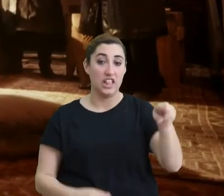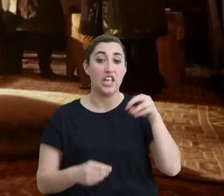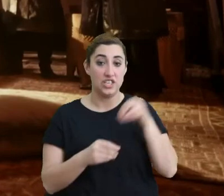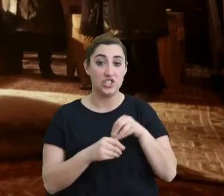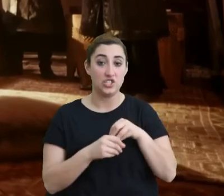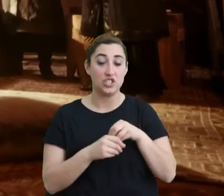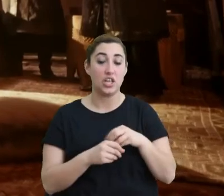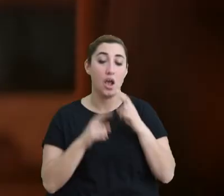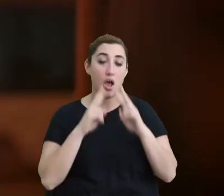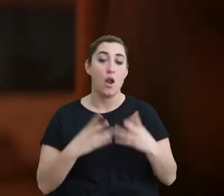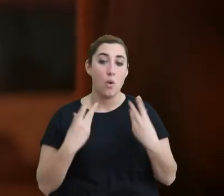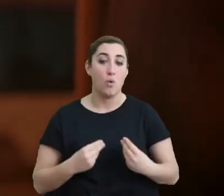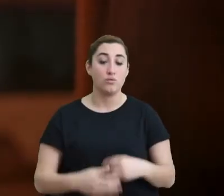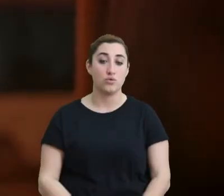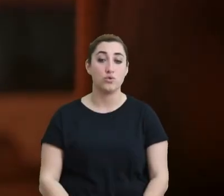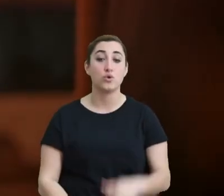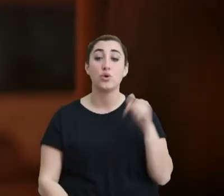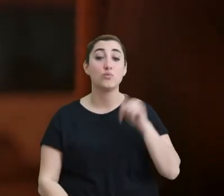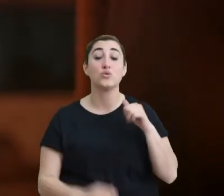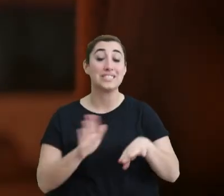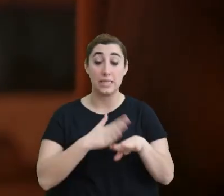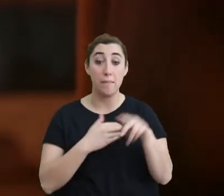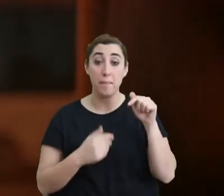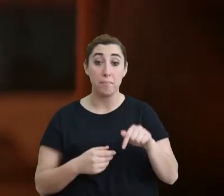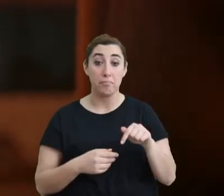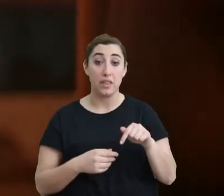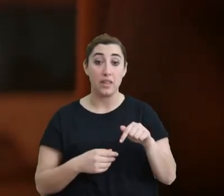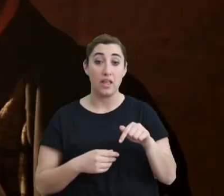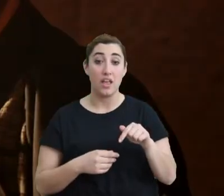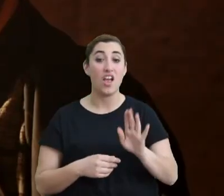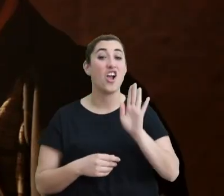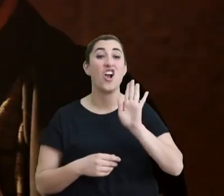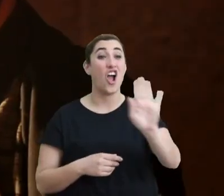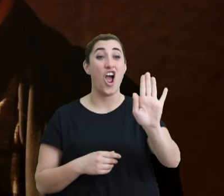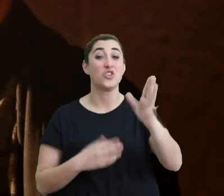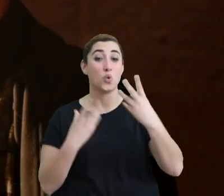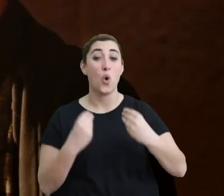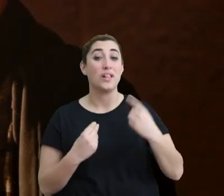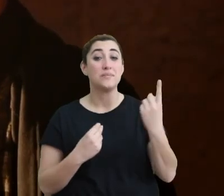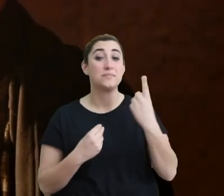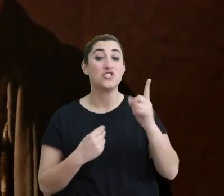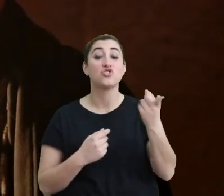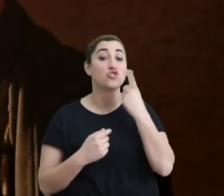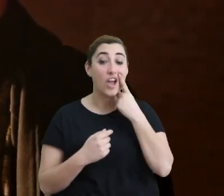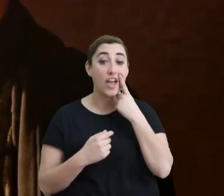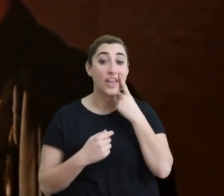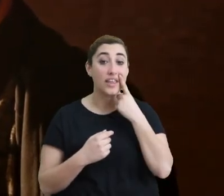huzurunda vakidir. Bu minvalde karşı istikamette bir